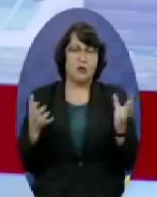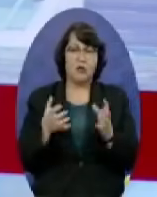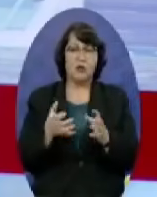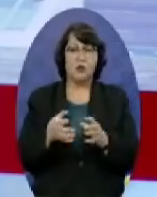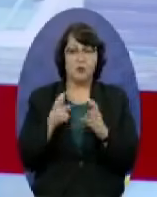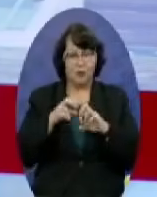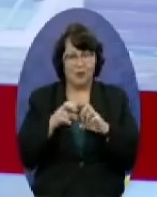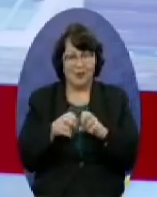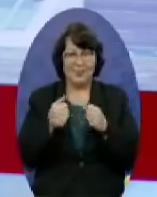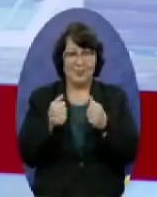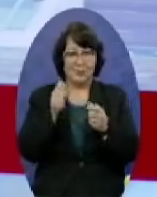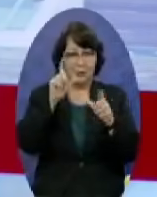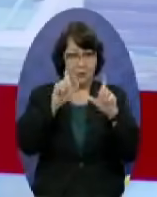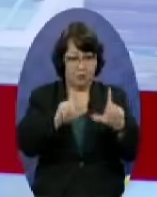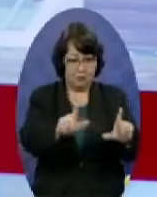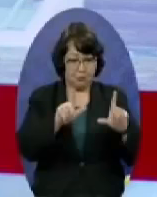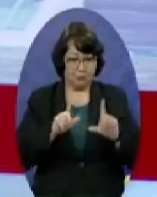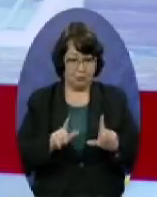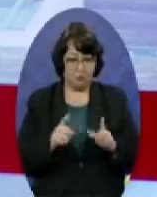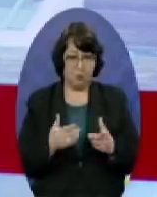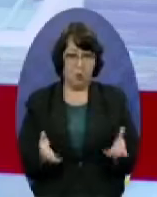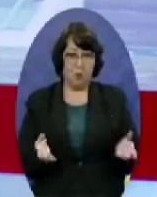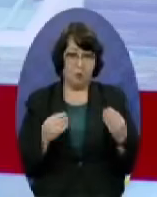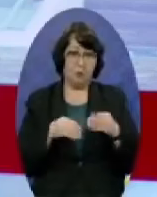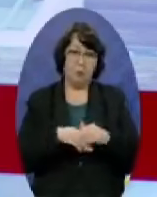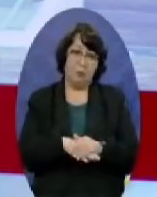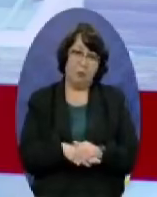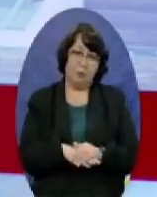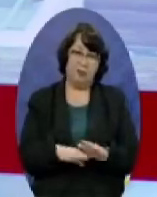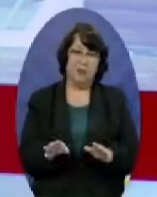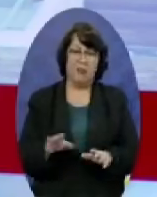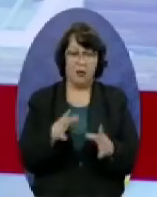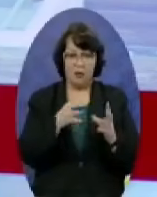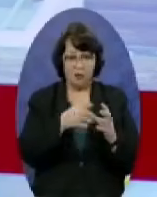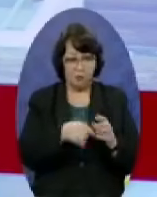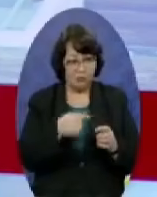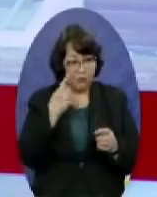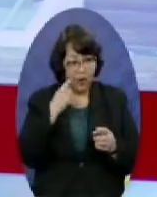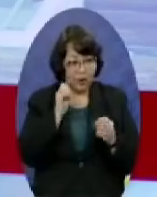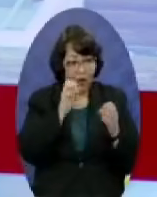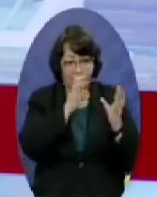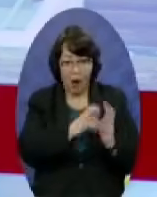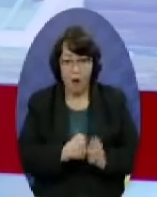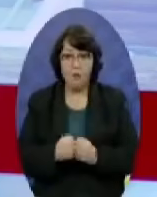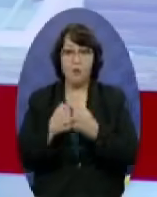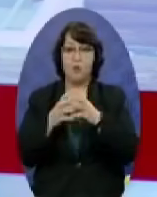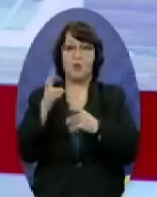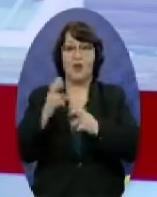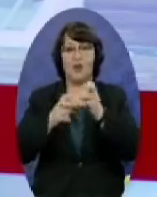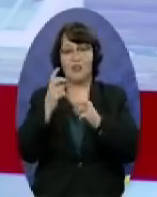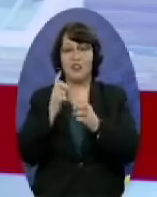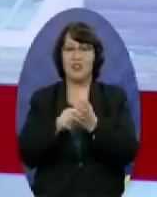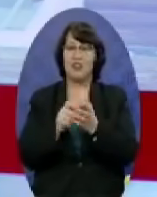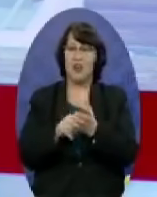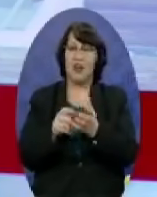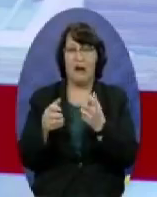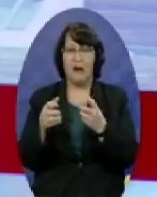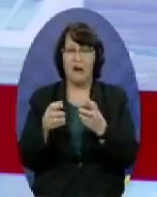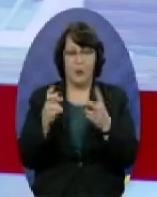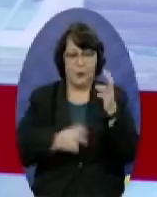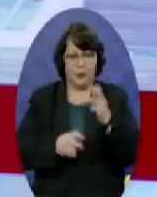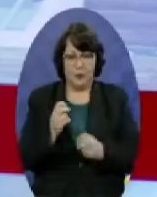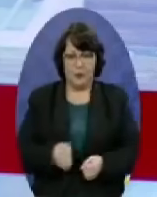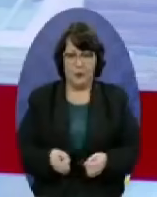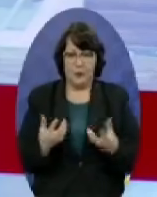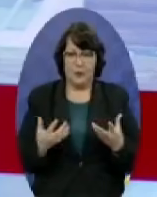патент нэртэй алга дарам цаасыг эзэмших хэрэгтэй үлдэж байна. Эрдэмтийн хийсэн бүтээсэн шин санаа бусдад хэрэгтэй байгаа ч үйлдвэрлэлд нэвтрүүлж чадахгүй